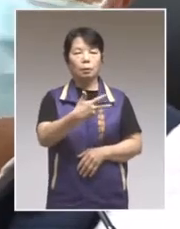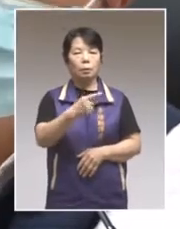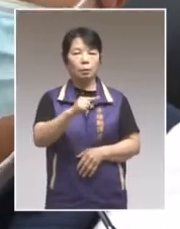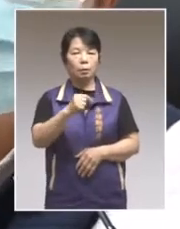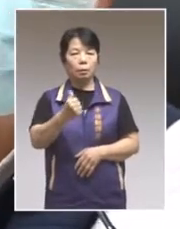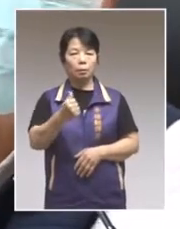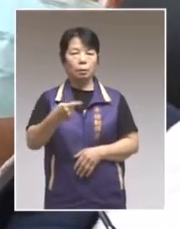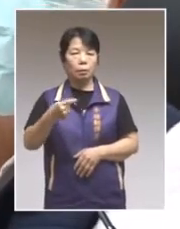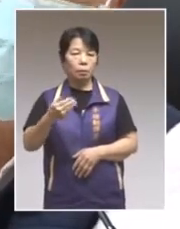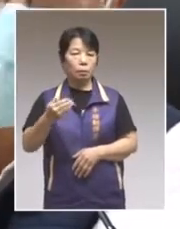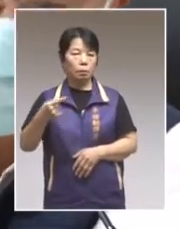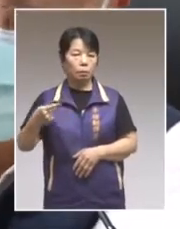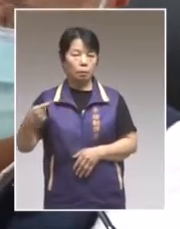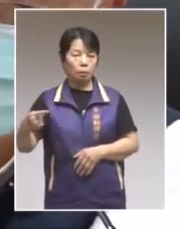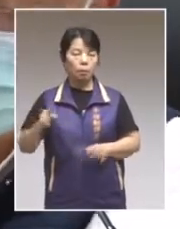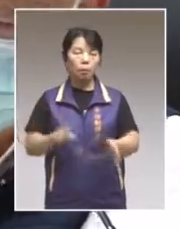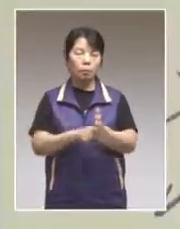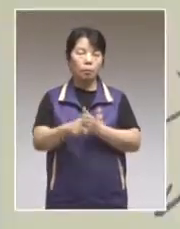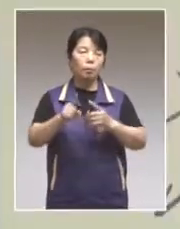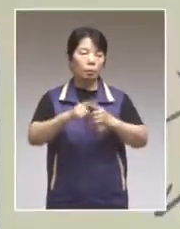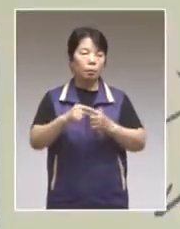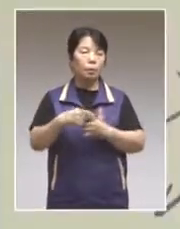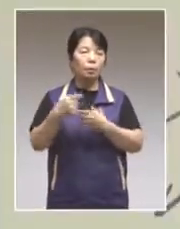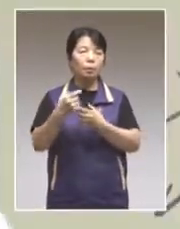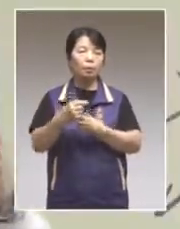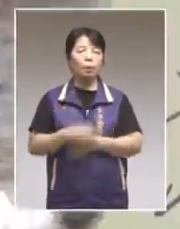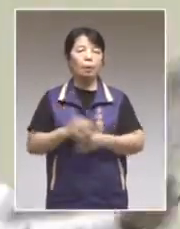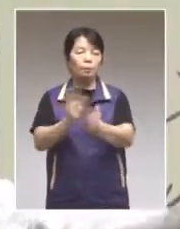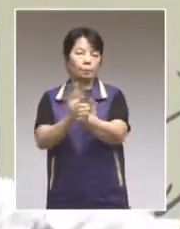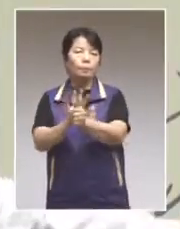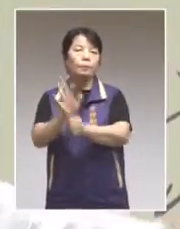07-715-1911，那我们这里就会有专人服务。